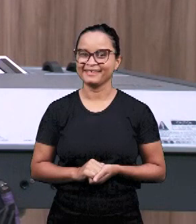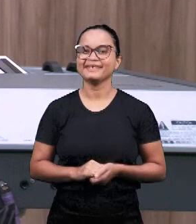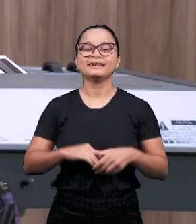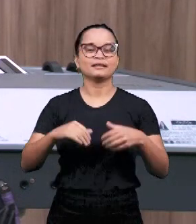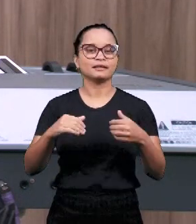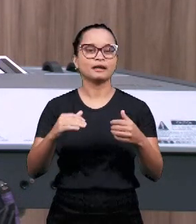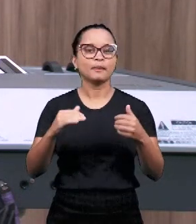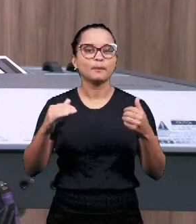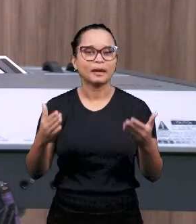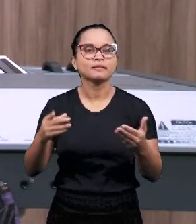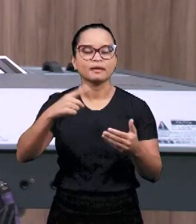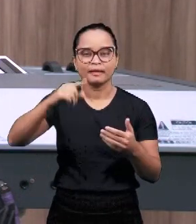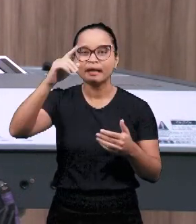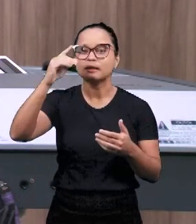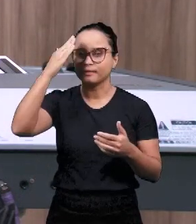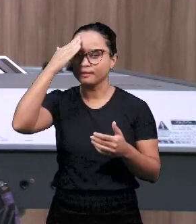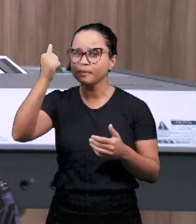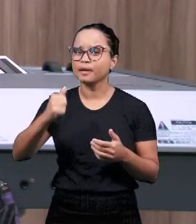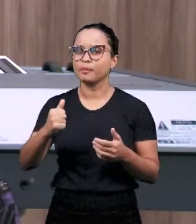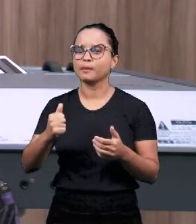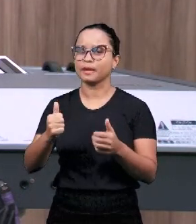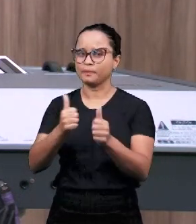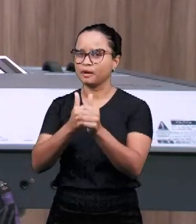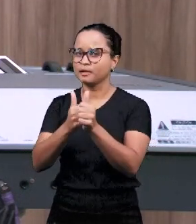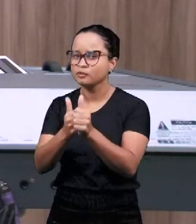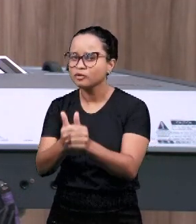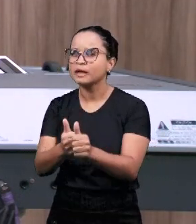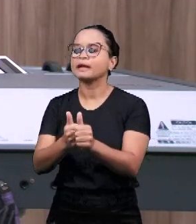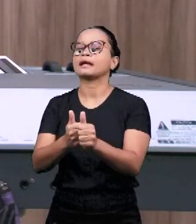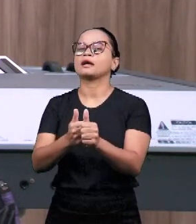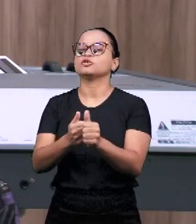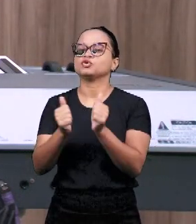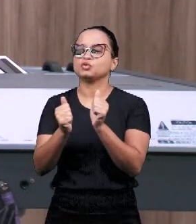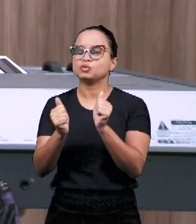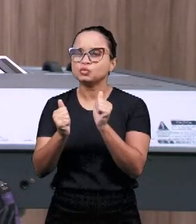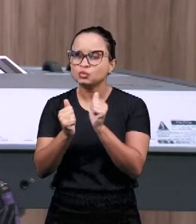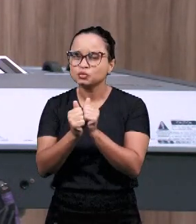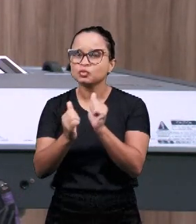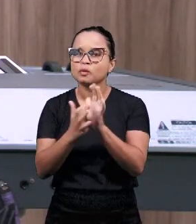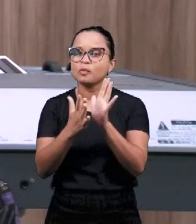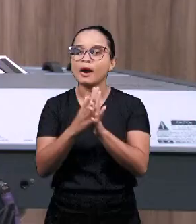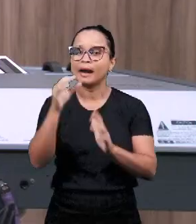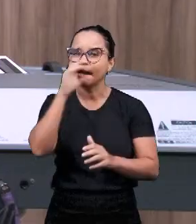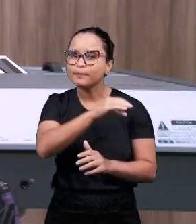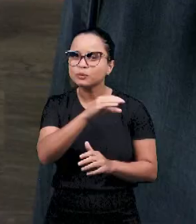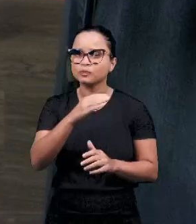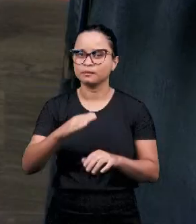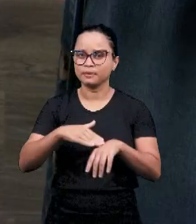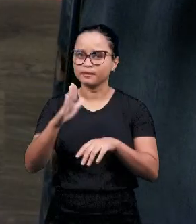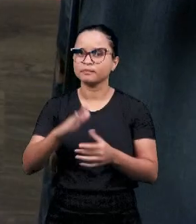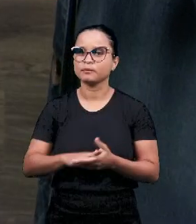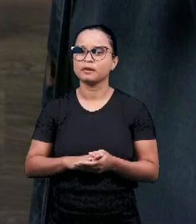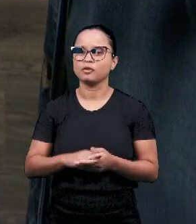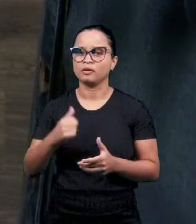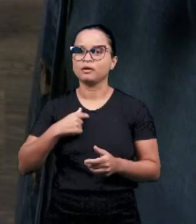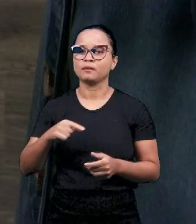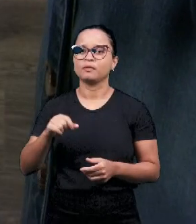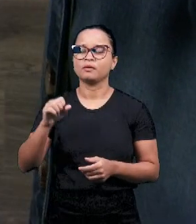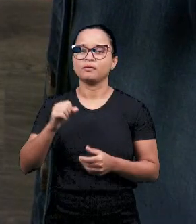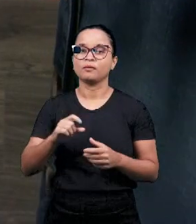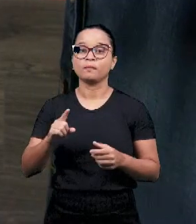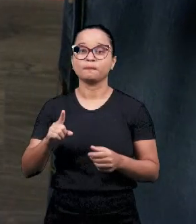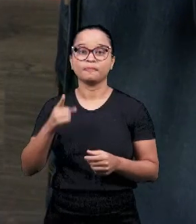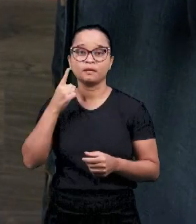Mas nós sabemos Et nous savons que, afin d'accompagner l'horloge, on doit jouer plus vite.